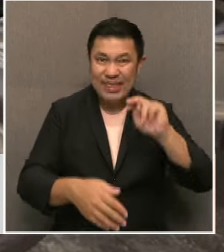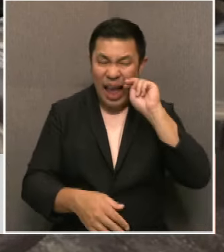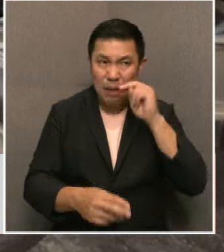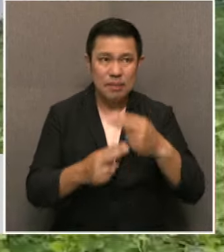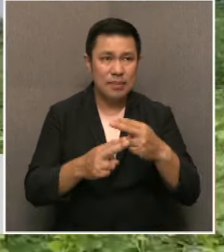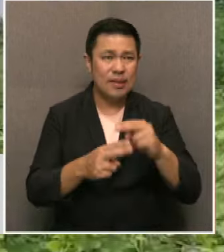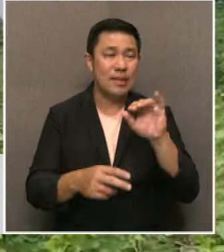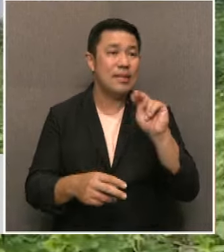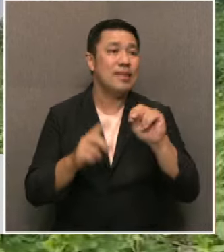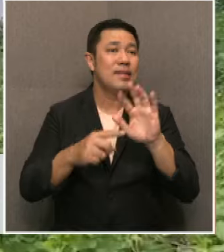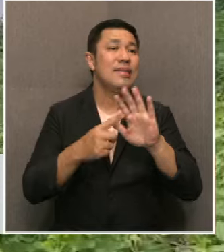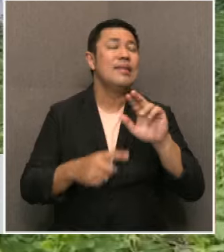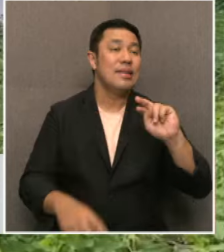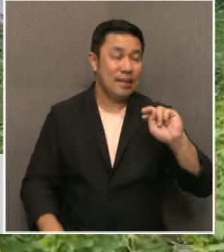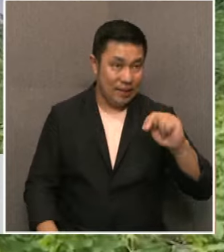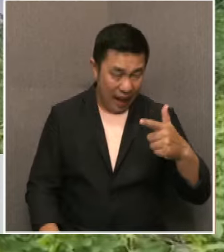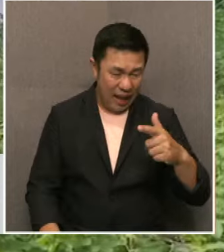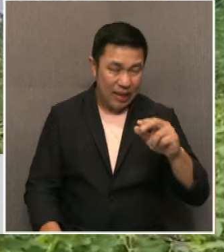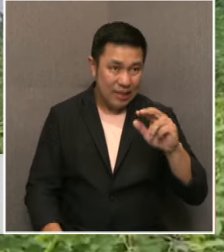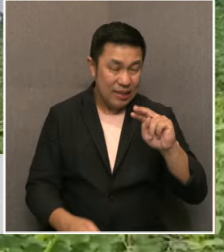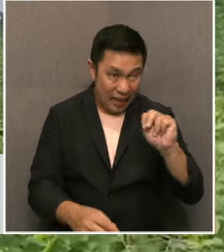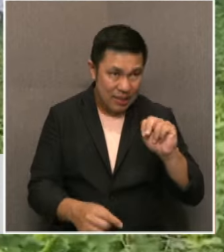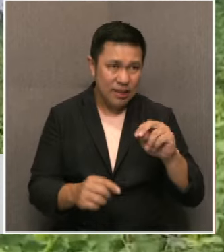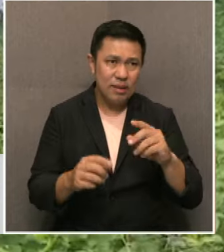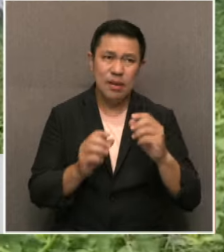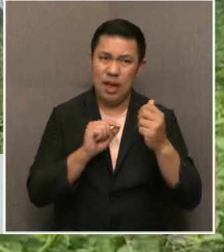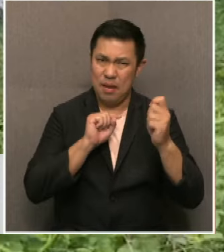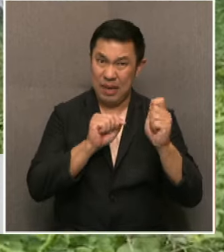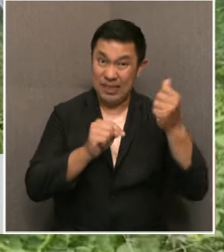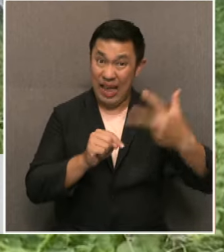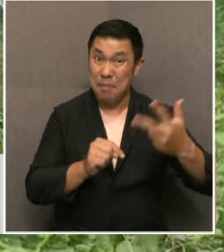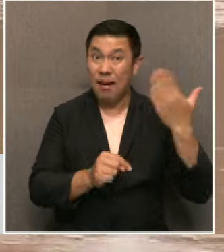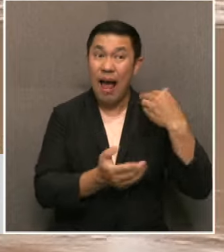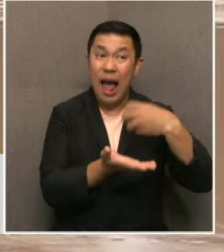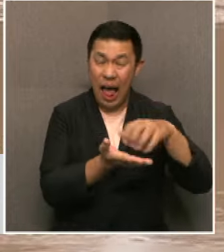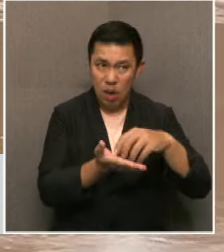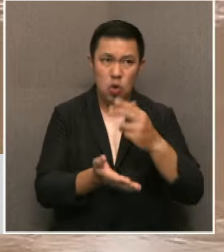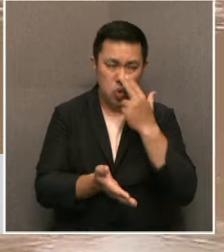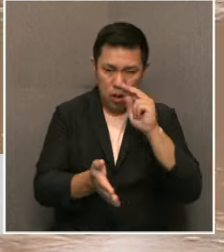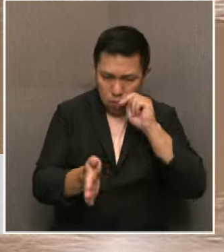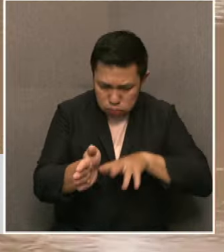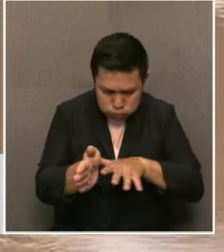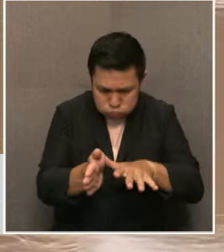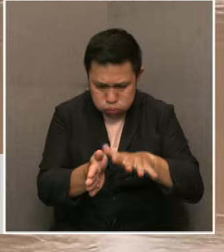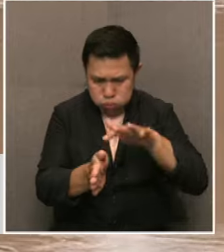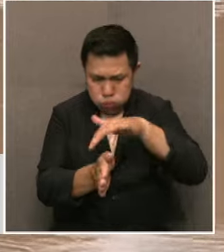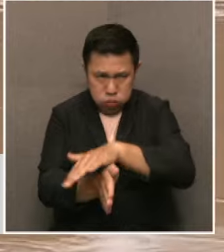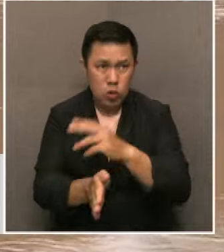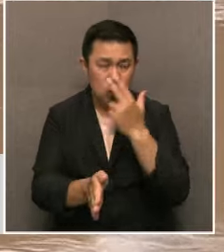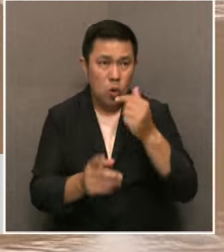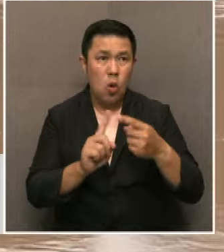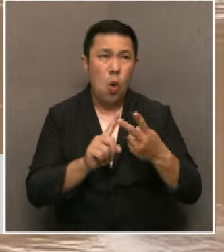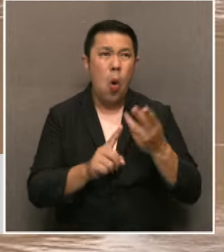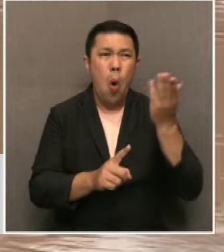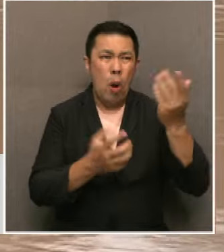รตะพานหินและอำเภอบางมูลนาคเฝ้าระวังเตรียมพร้อมรับมือสถานการณ์แม่น้ำน่านล้นตลิ่งเร่งประสานขอเครื่องผลัก